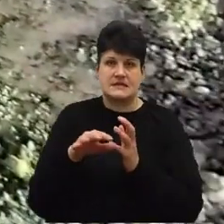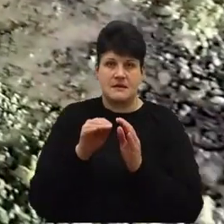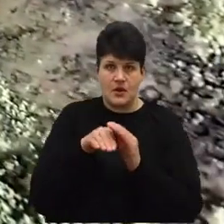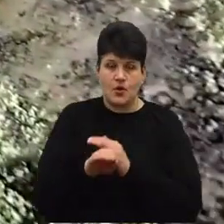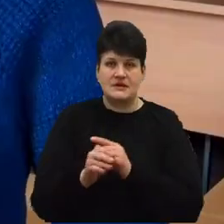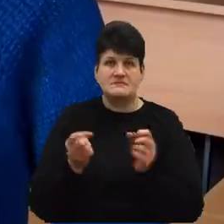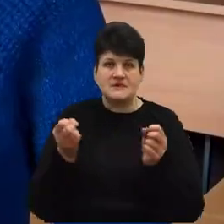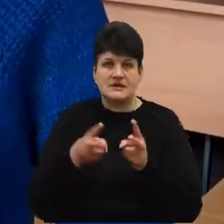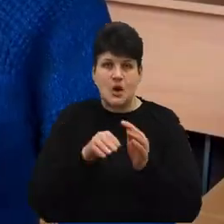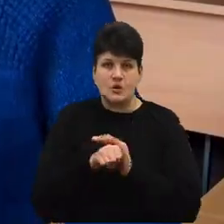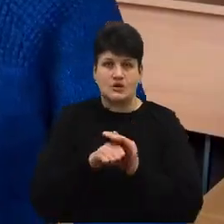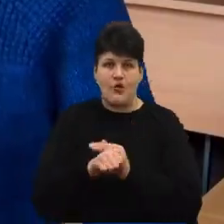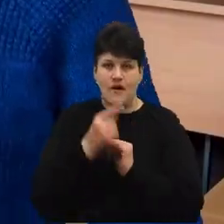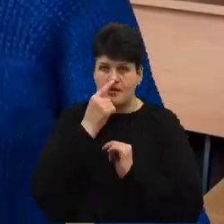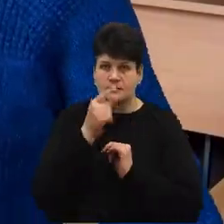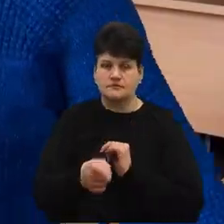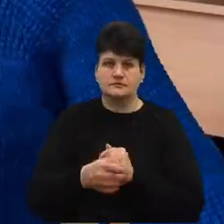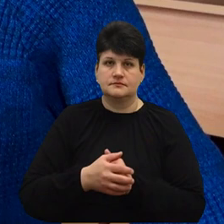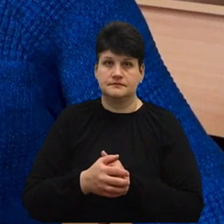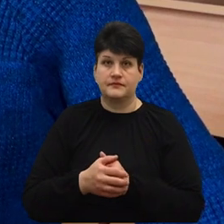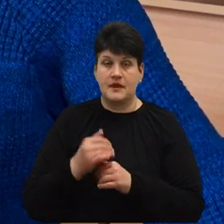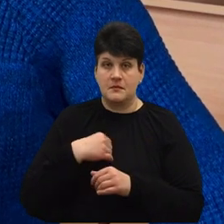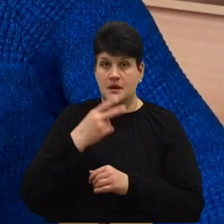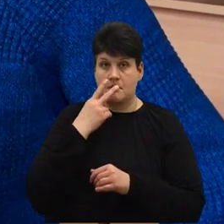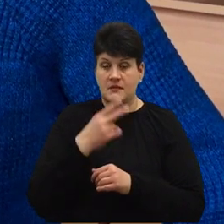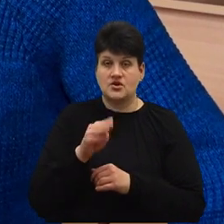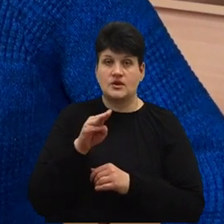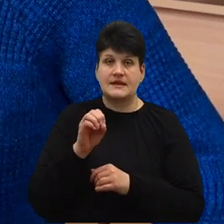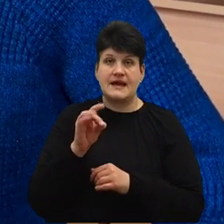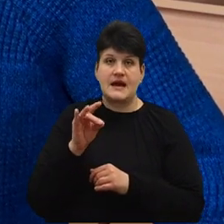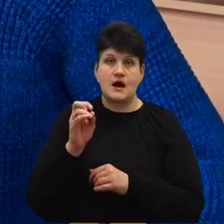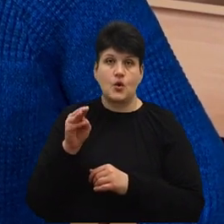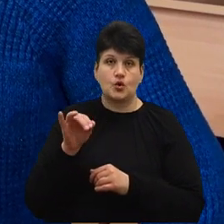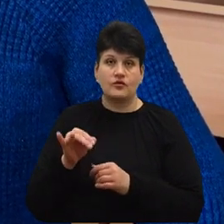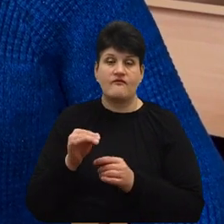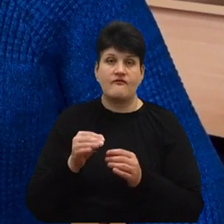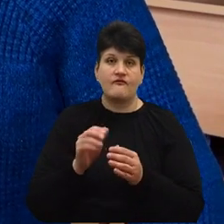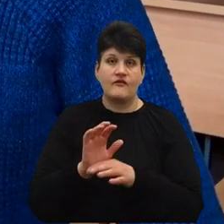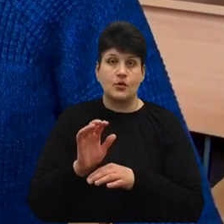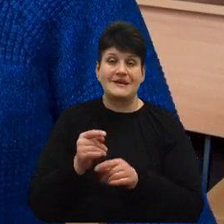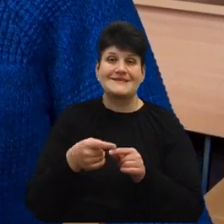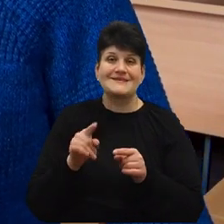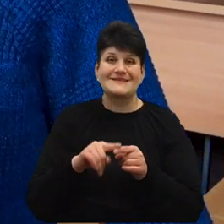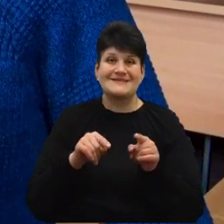ділянці печери. Ми бачимо по типології саме теракотових виробів, що це